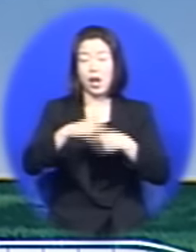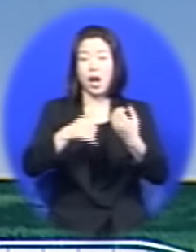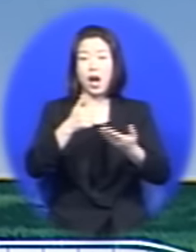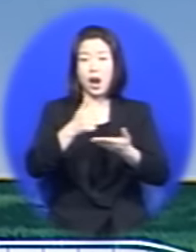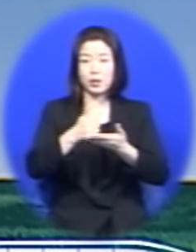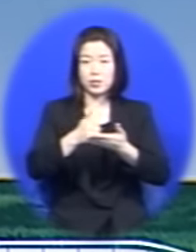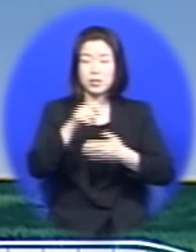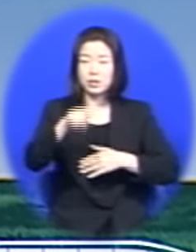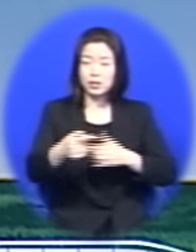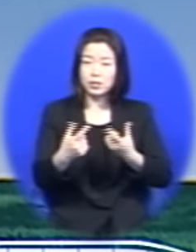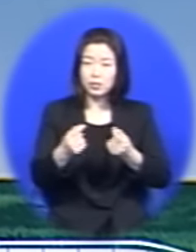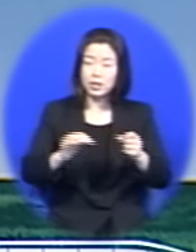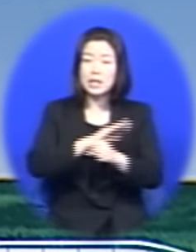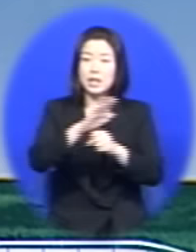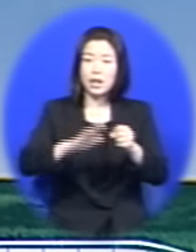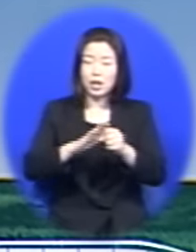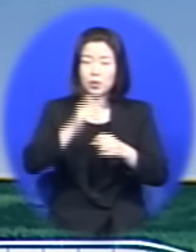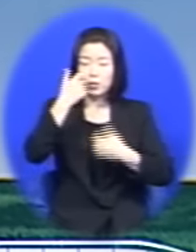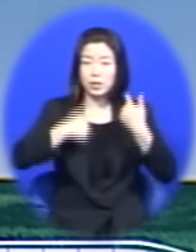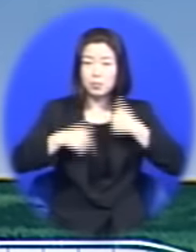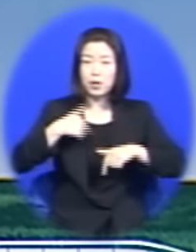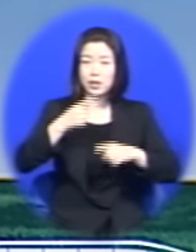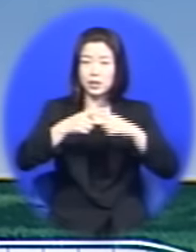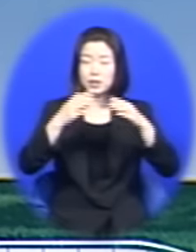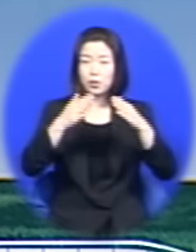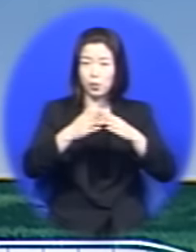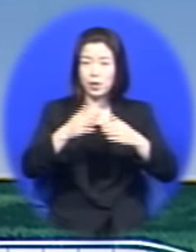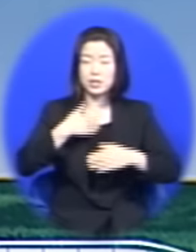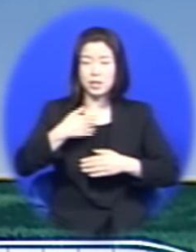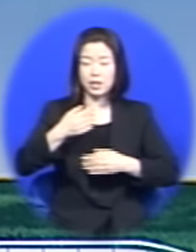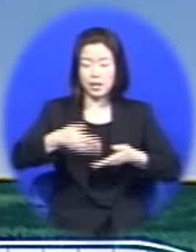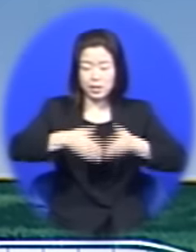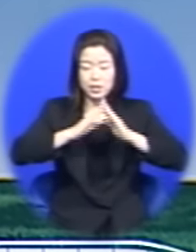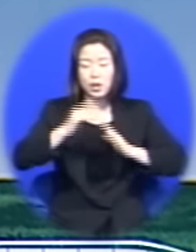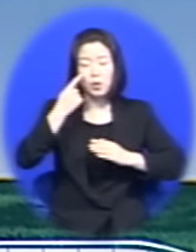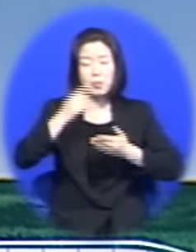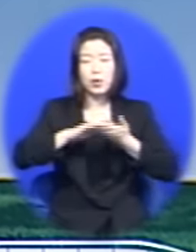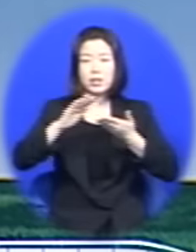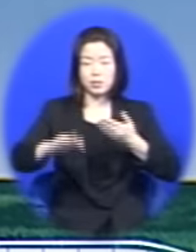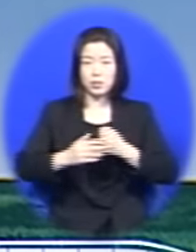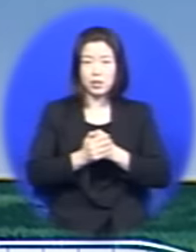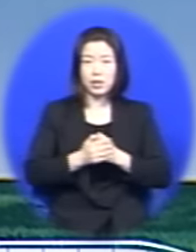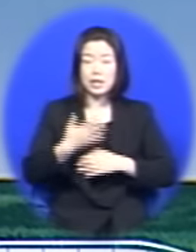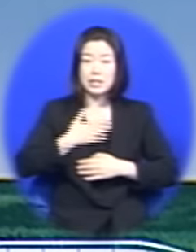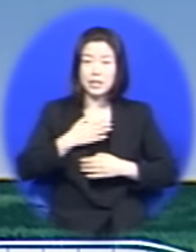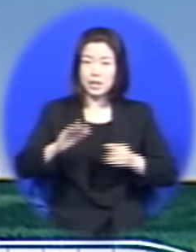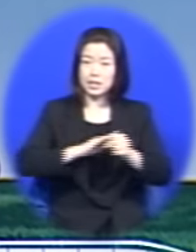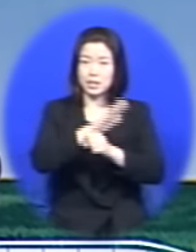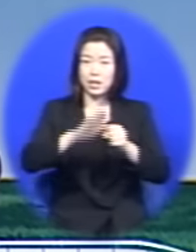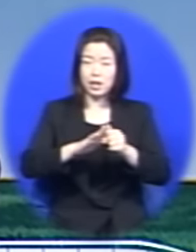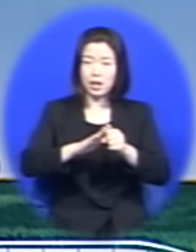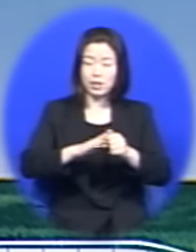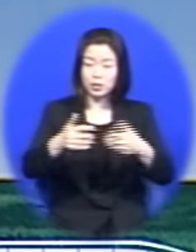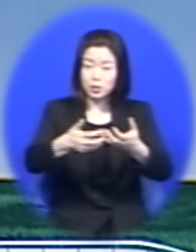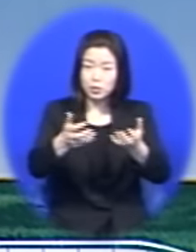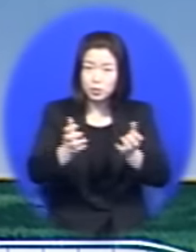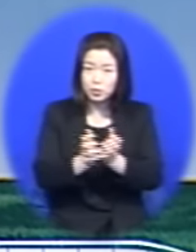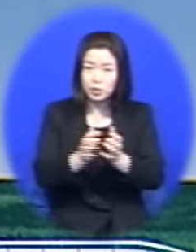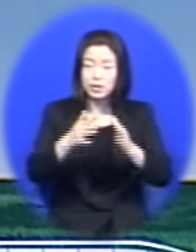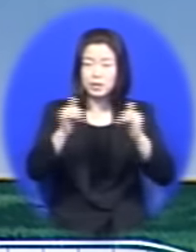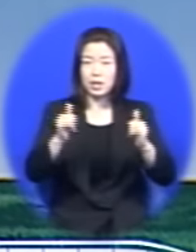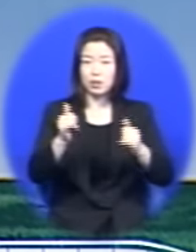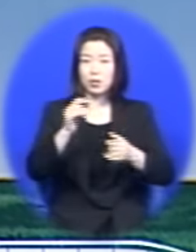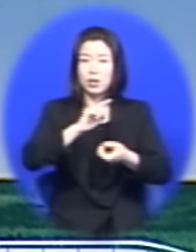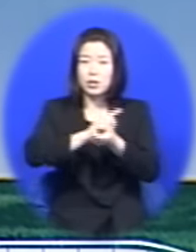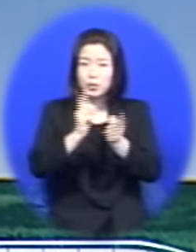하나님께서 그렇게 사랑하시고 기뻐하시는 교회를 제가 한번 세워보겠습니다. 제가 사랑하는 속회원들과 이제는 더